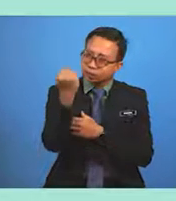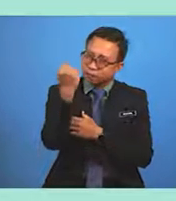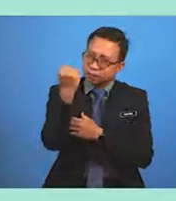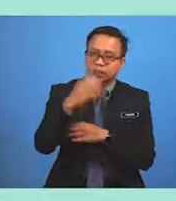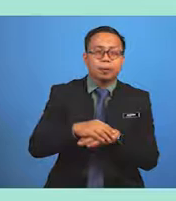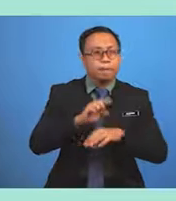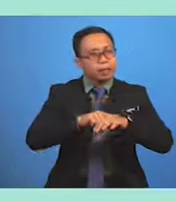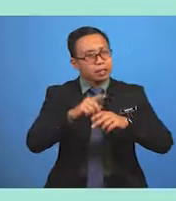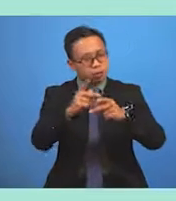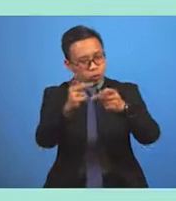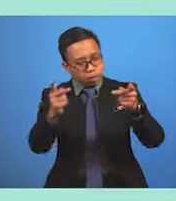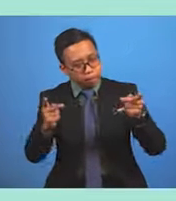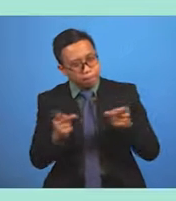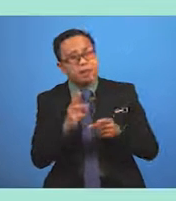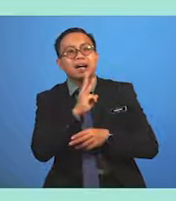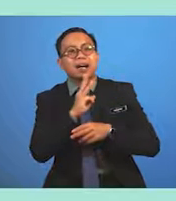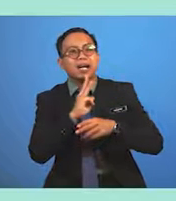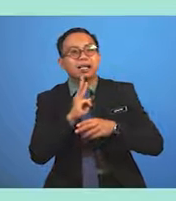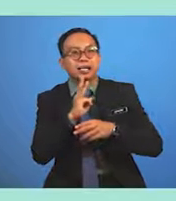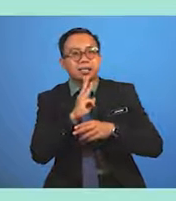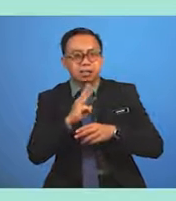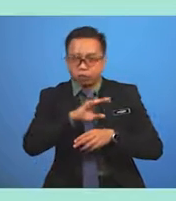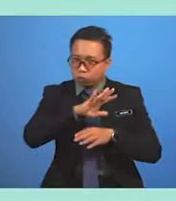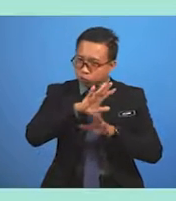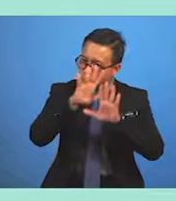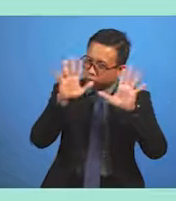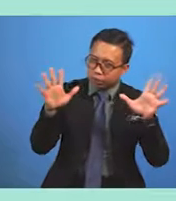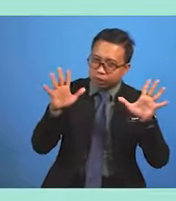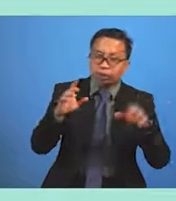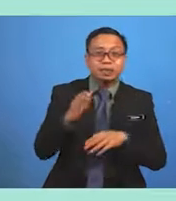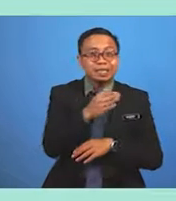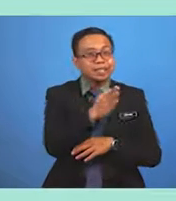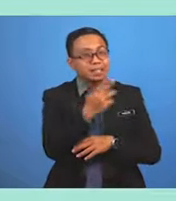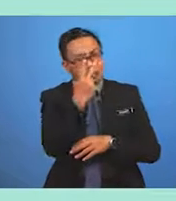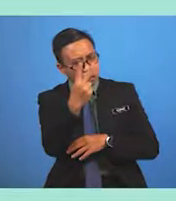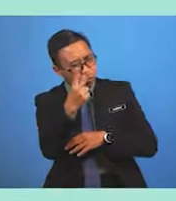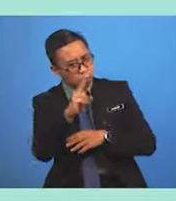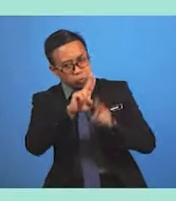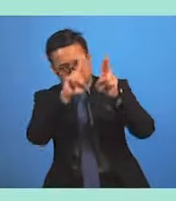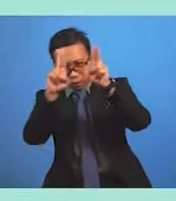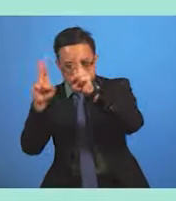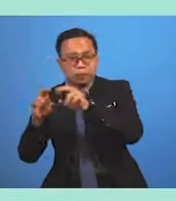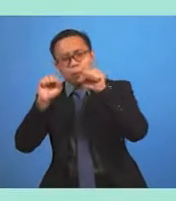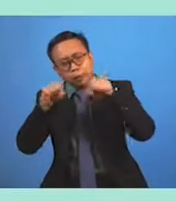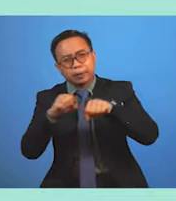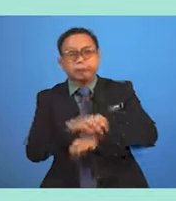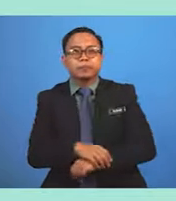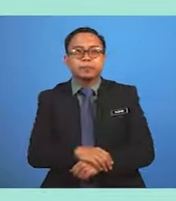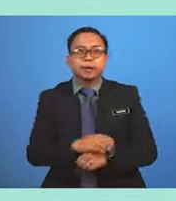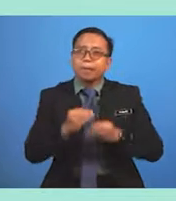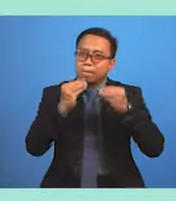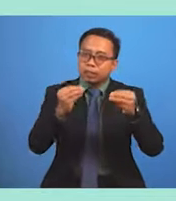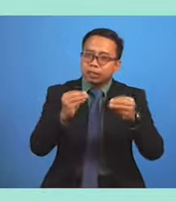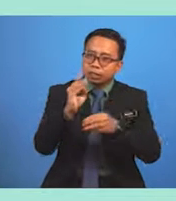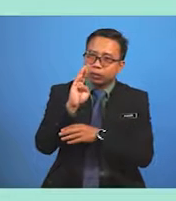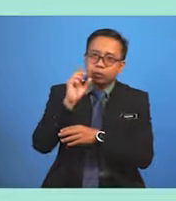terhadap kolam yang airnya jernih dan ikan mudah dikesan dari udara. Bagi burung raja